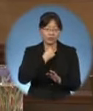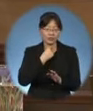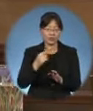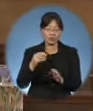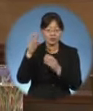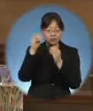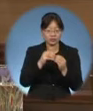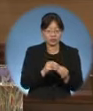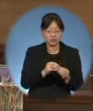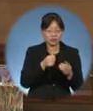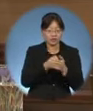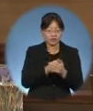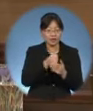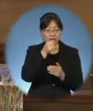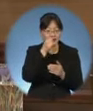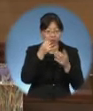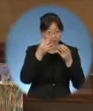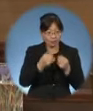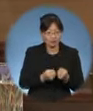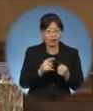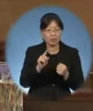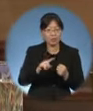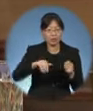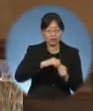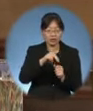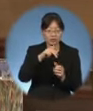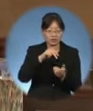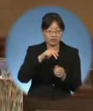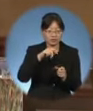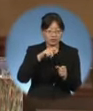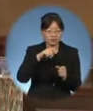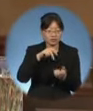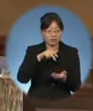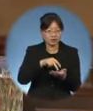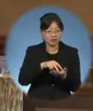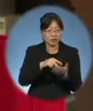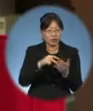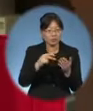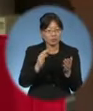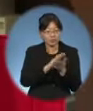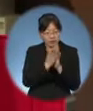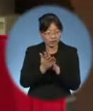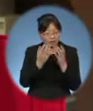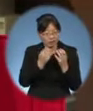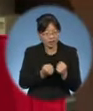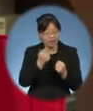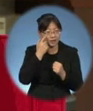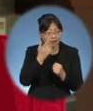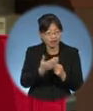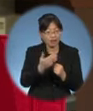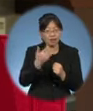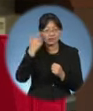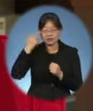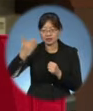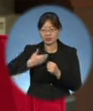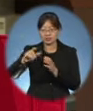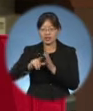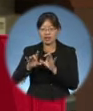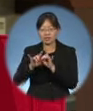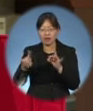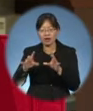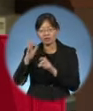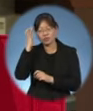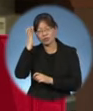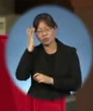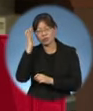이게 유전적으로 결정되는 게 많아요. 환경적으로 변화하는 게 많아요. 그런 질문을 받게 될 때마다 이제 곤혹스러운